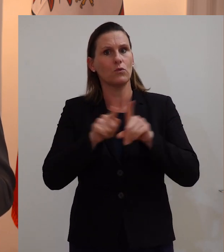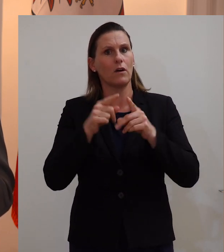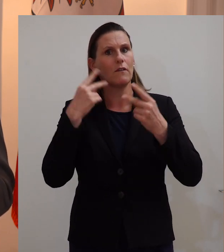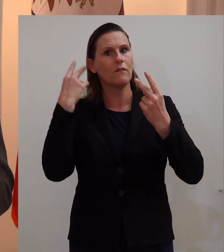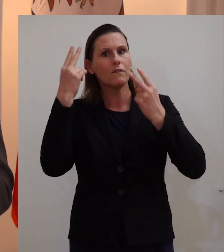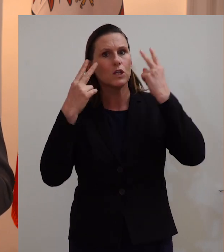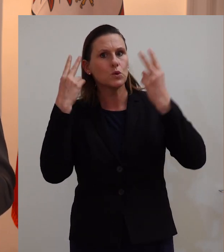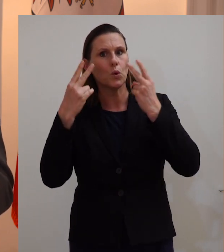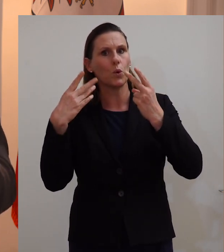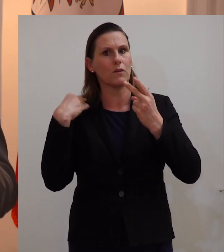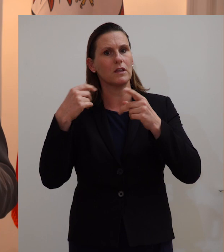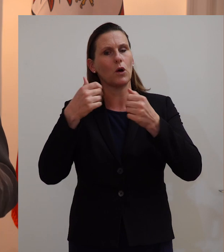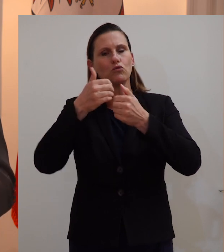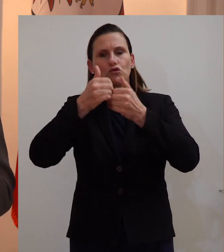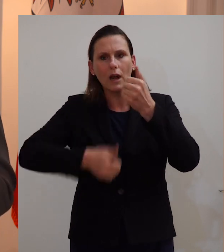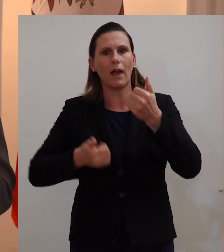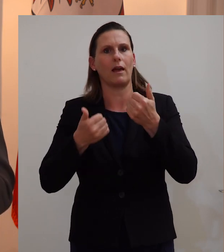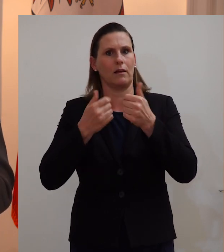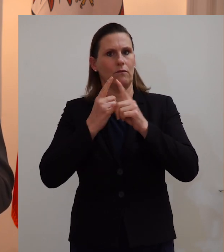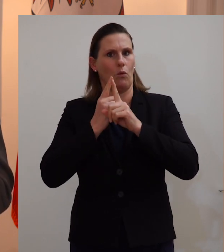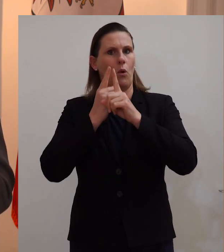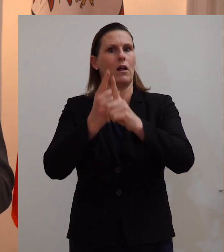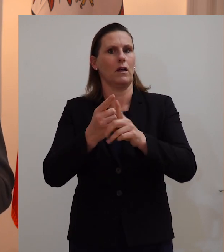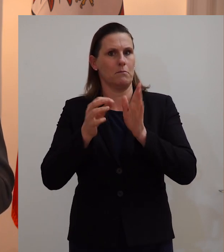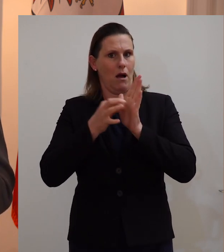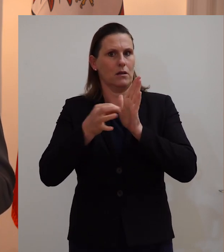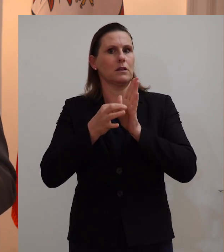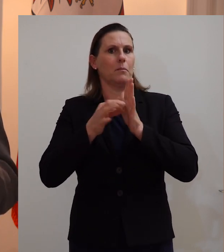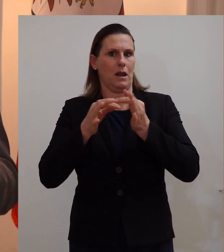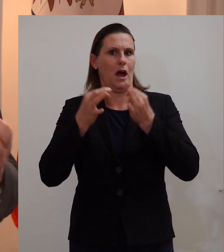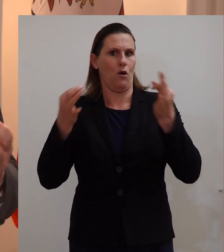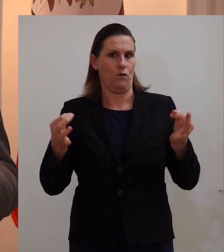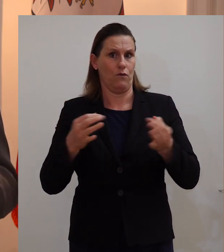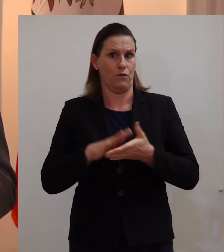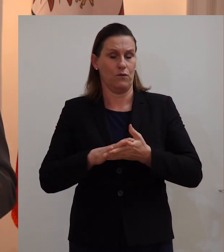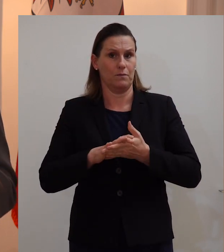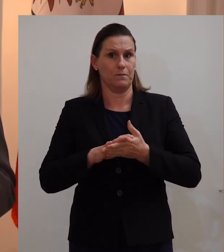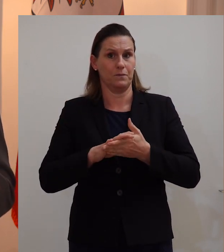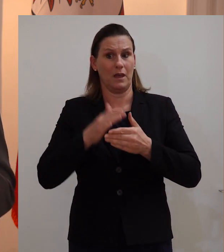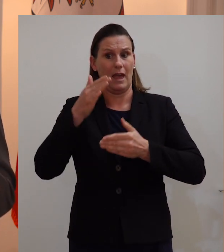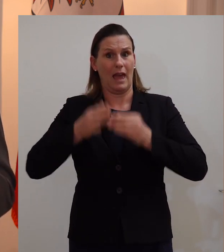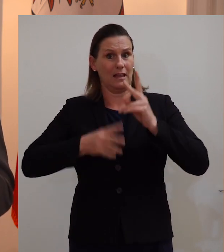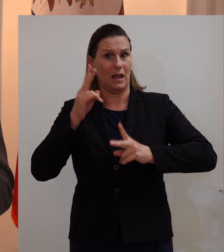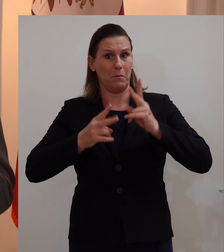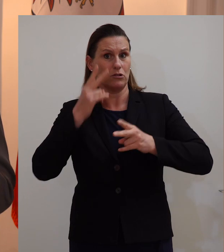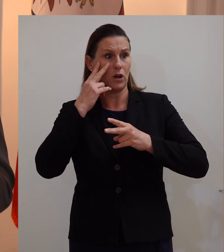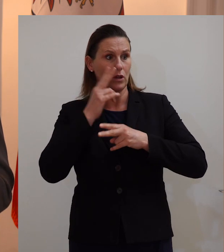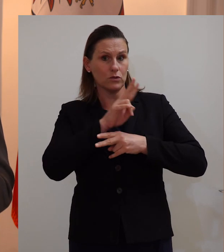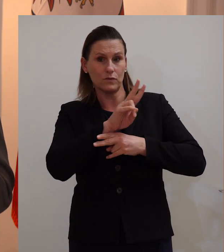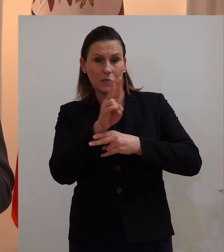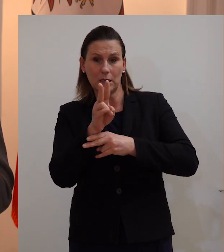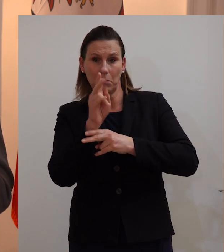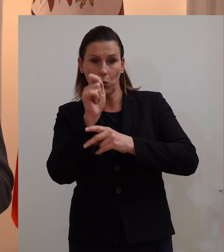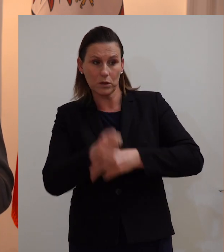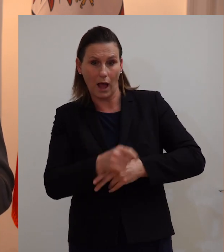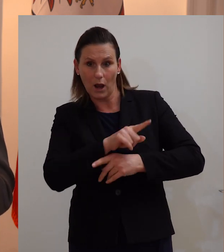sowie Friseure unter strengen Auflagen folgen. Ende April findet eine Beurteilung über die